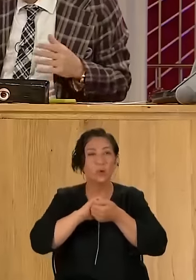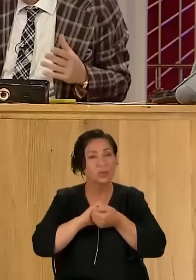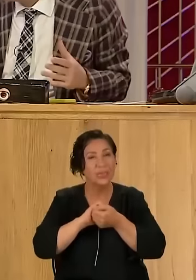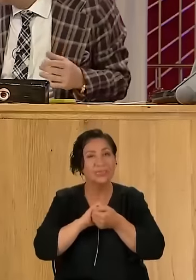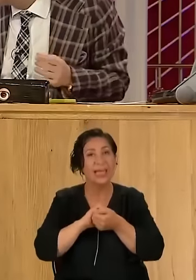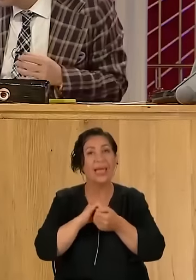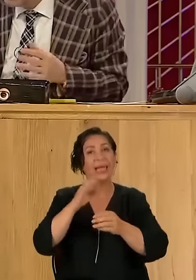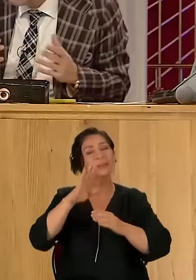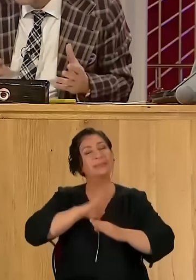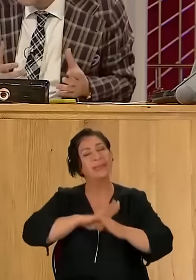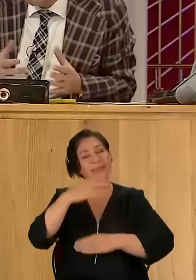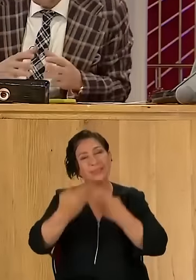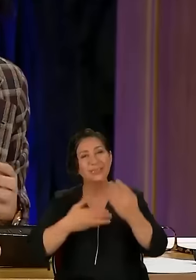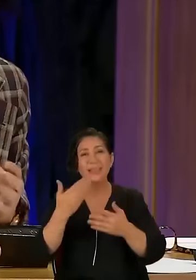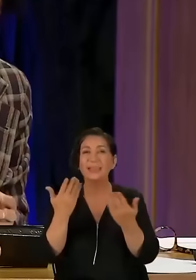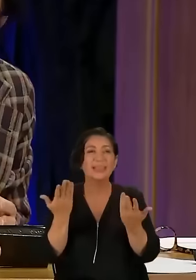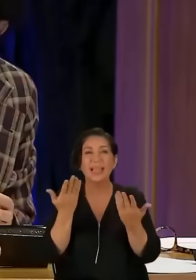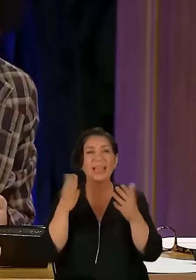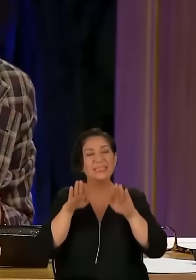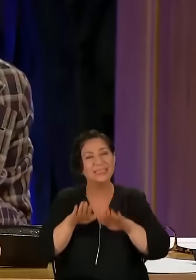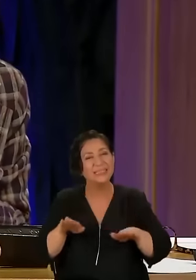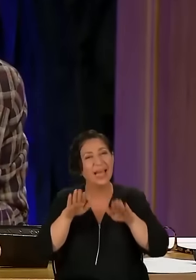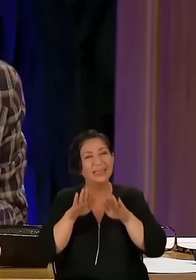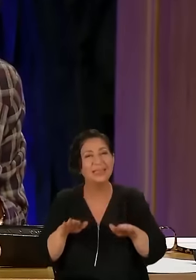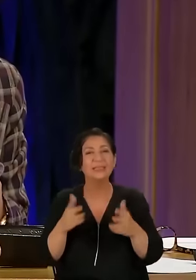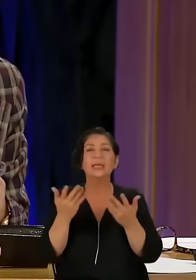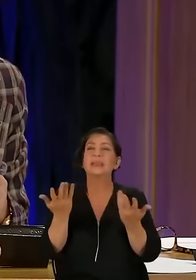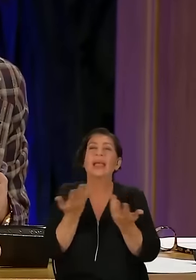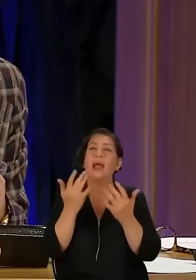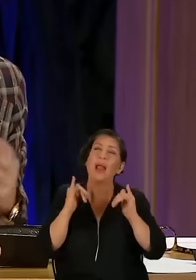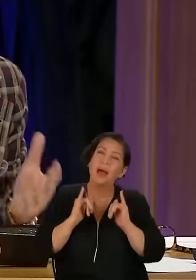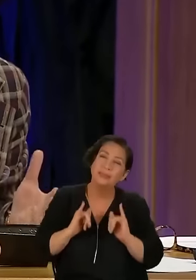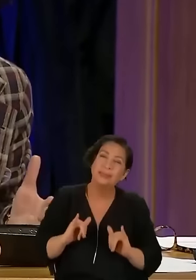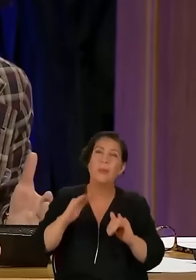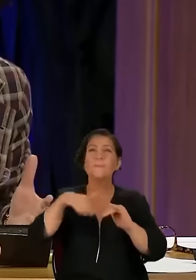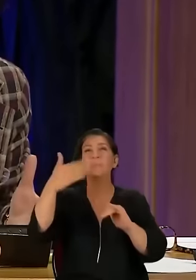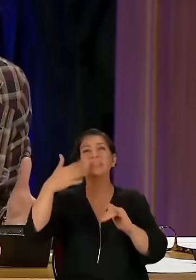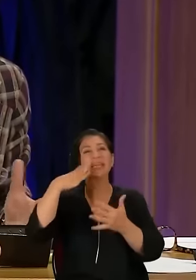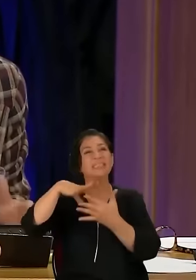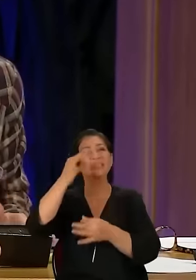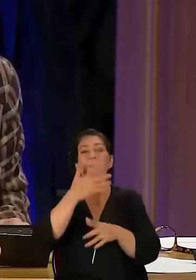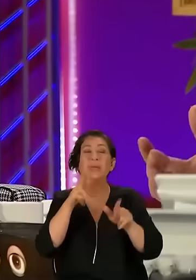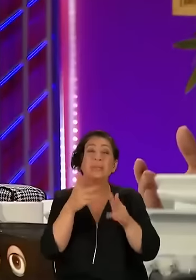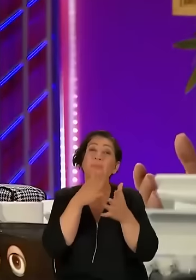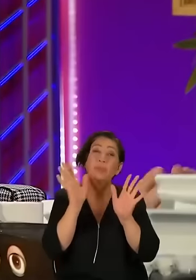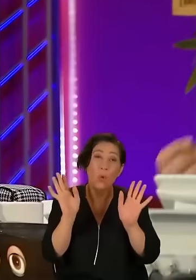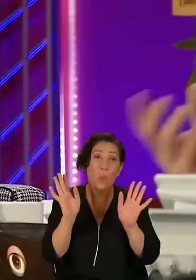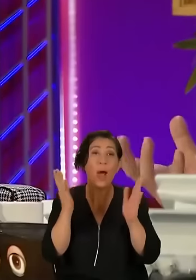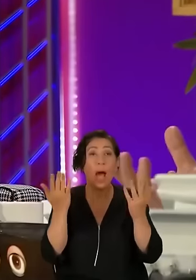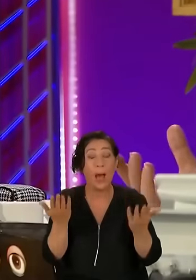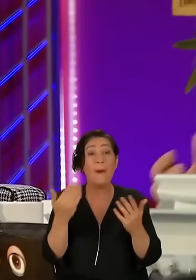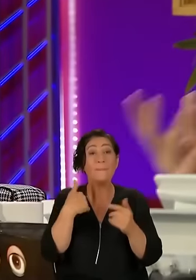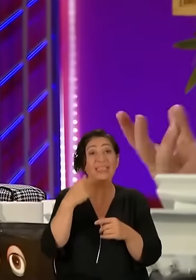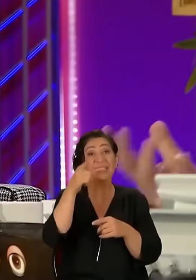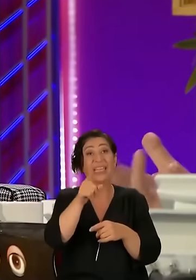dostlarınla dertleşirken ne kadar sakinsindir, ne kadar başka insanlara benzersin bilmiyorum, ama